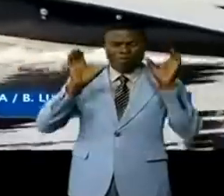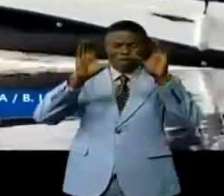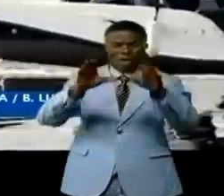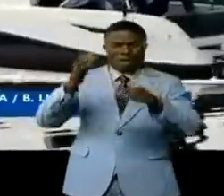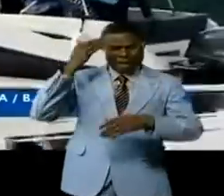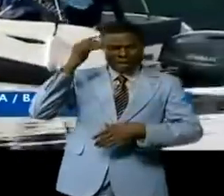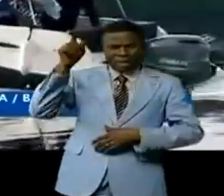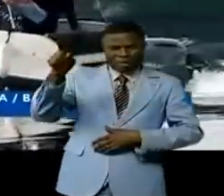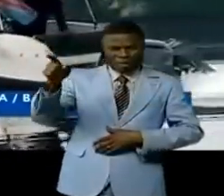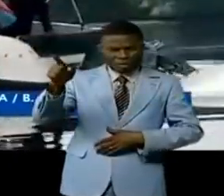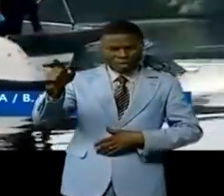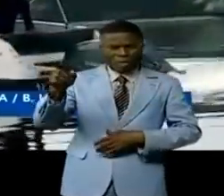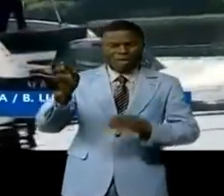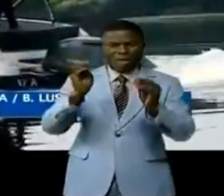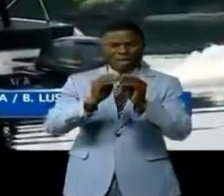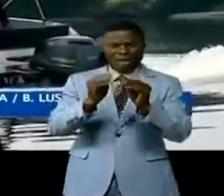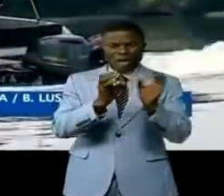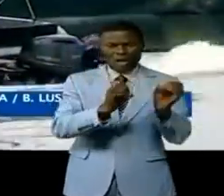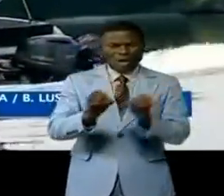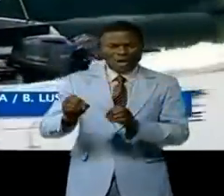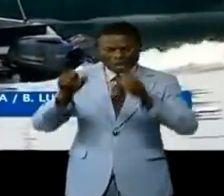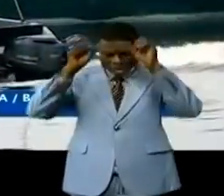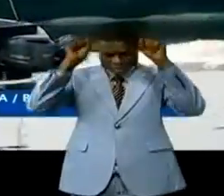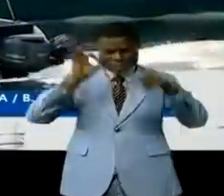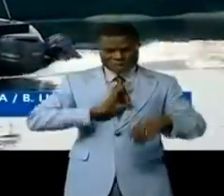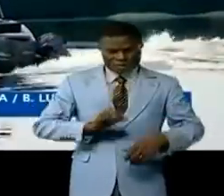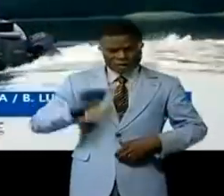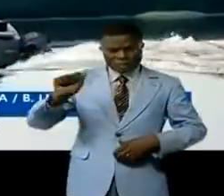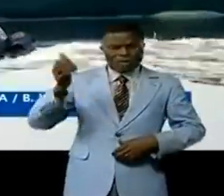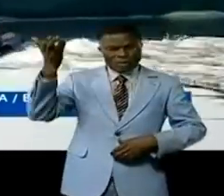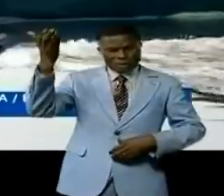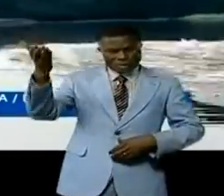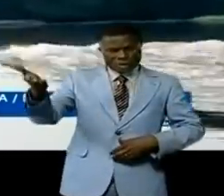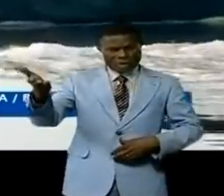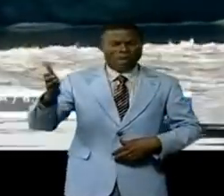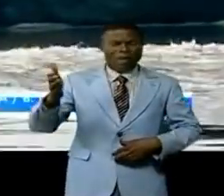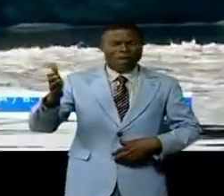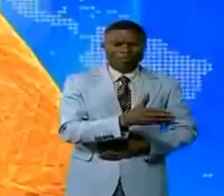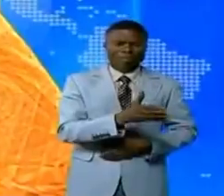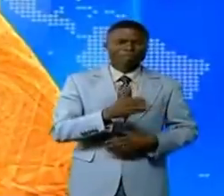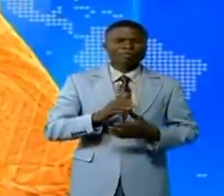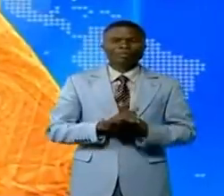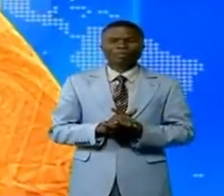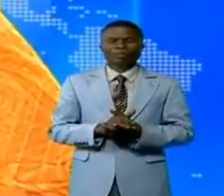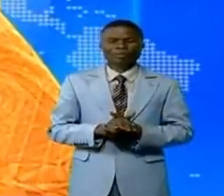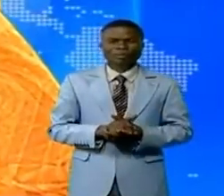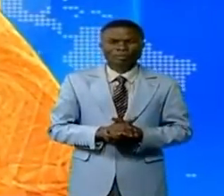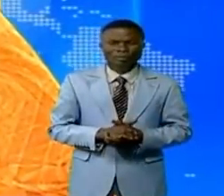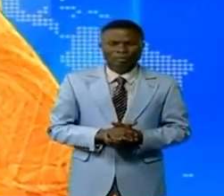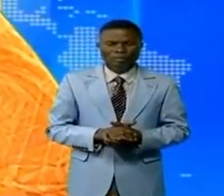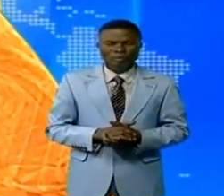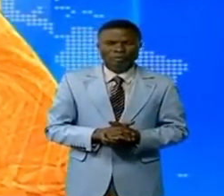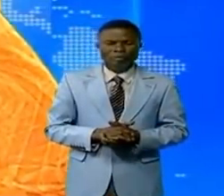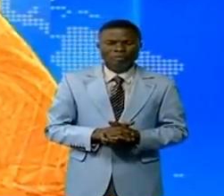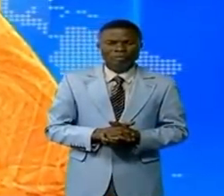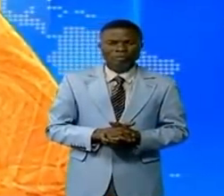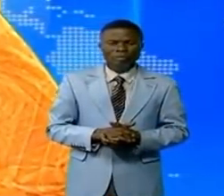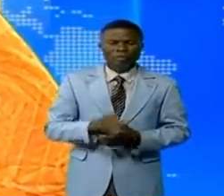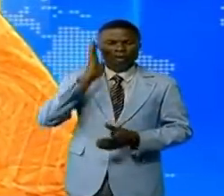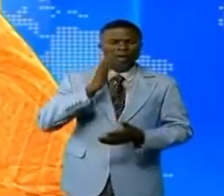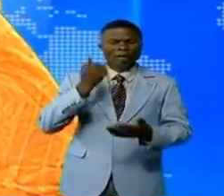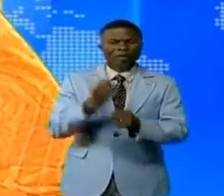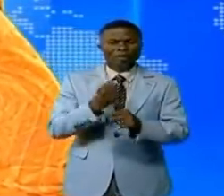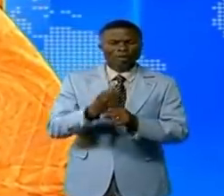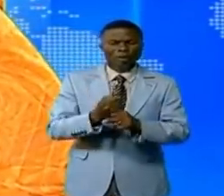Congo, rencontre qui sera présidée par les chefs de l'État, Félix-Antoine Tshisekedi Tshilombo. Assurer le bon fonctionnement